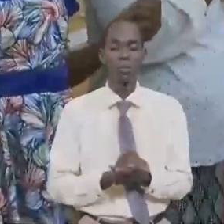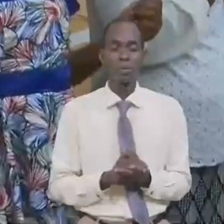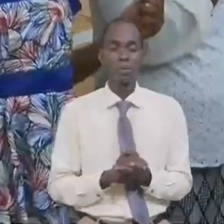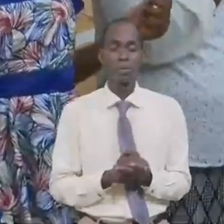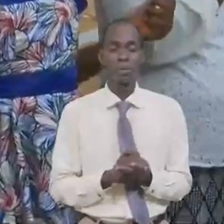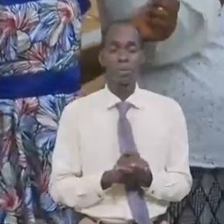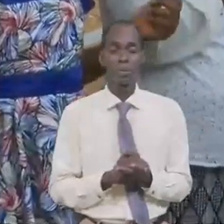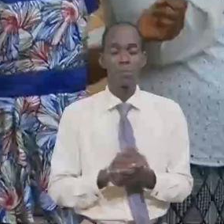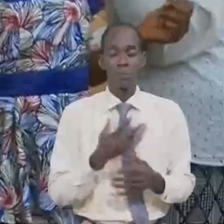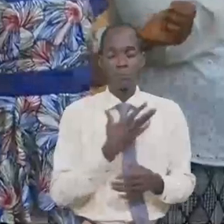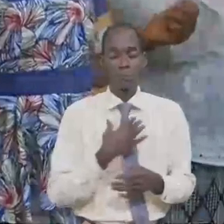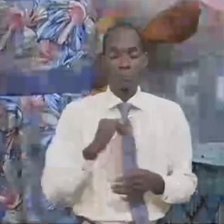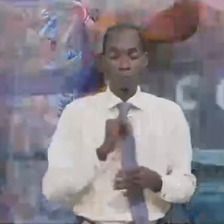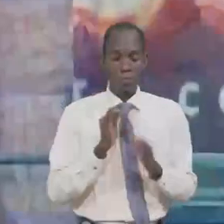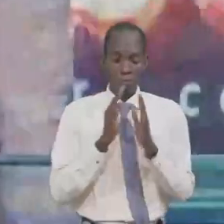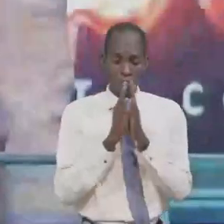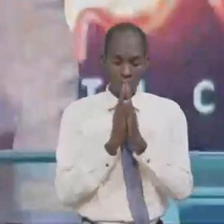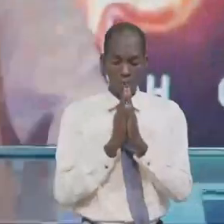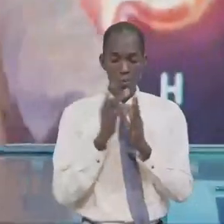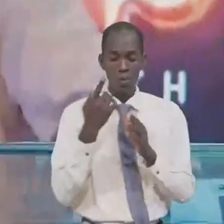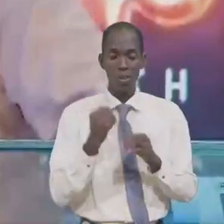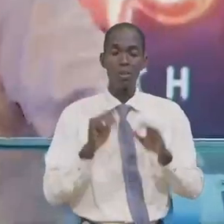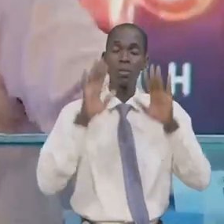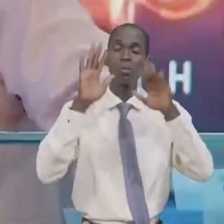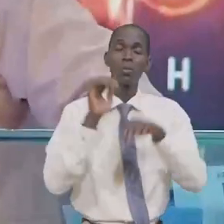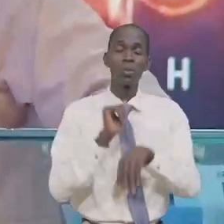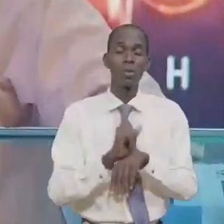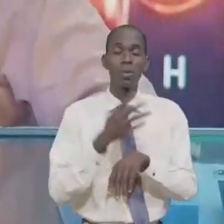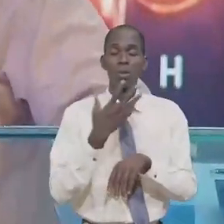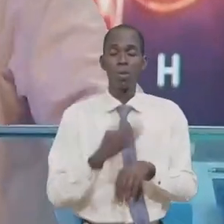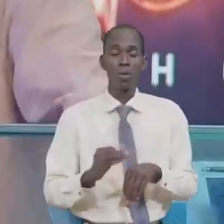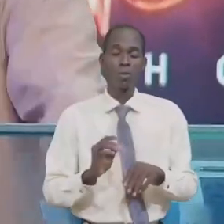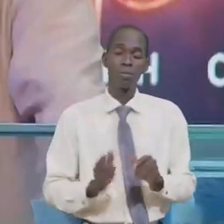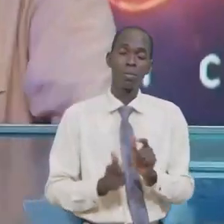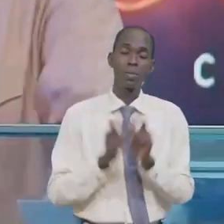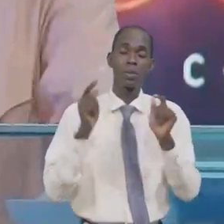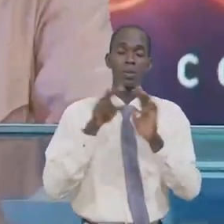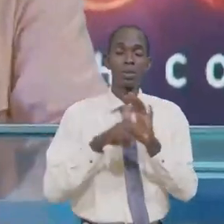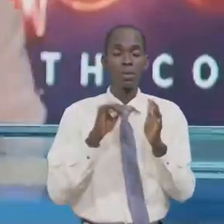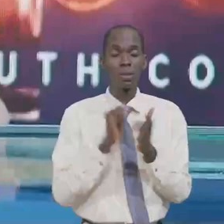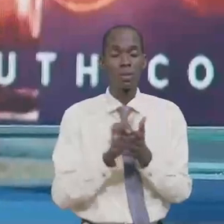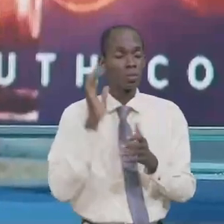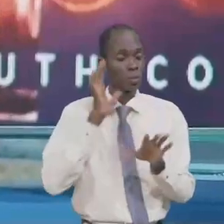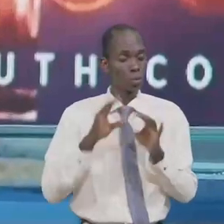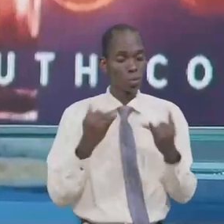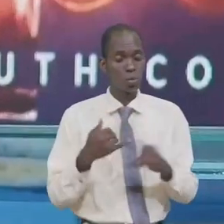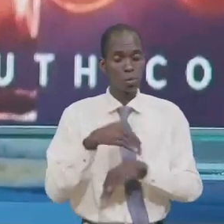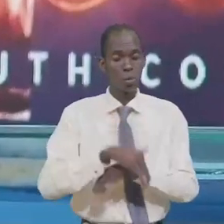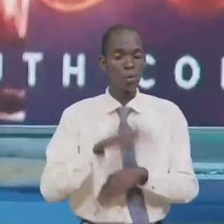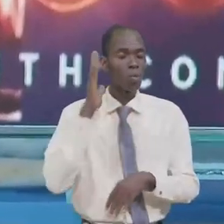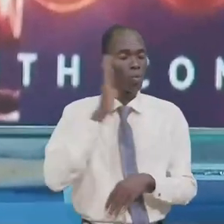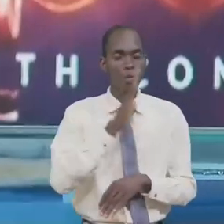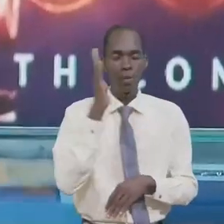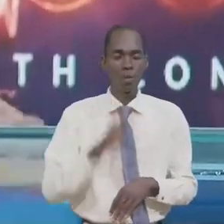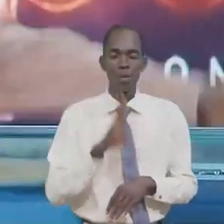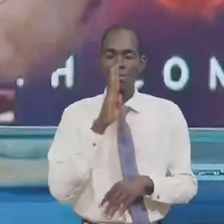prie miracle d'élévation que tu feras ce soir ne sois plus jamais révoqué dans